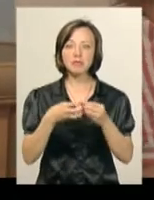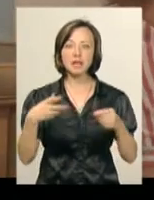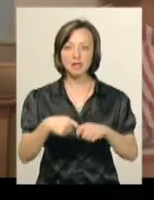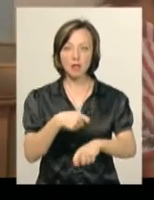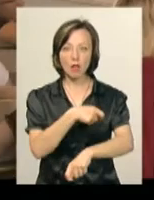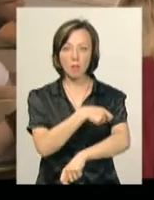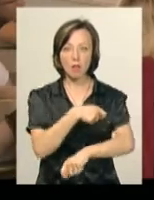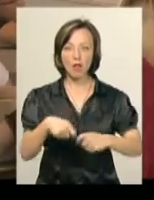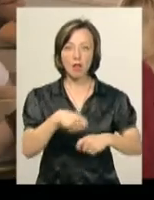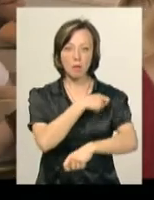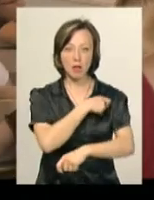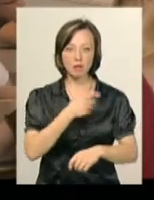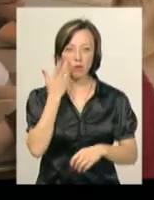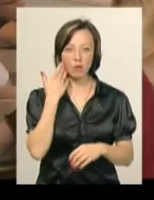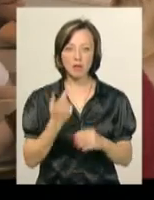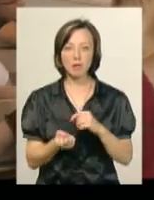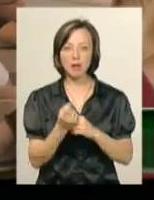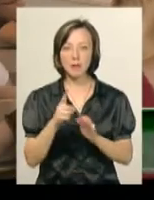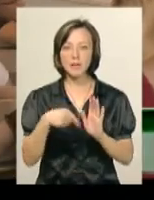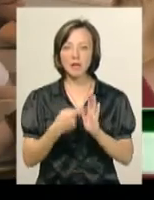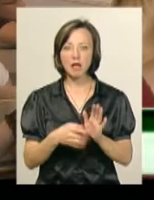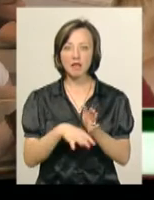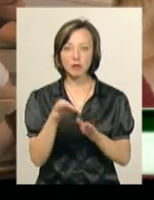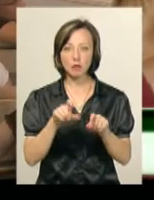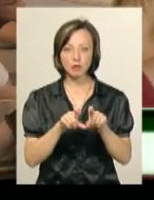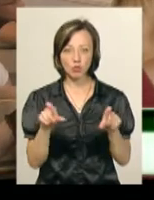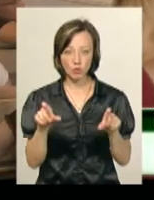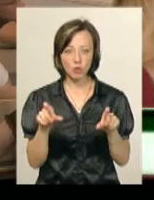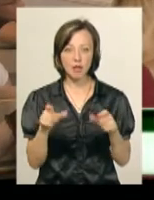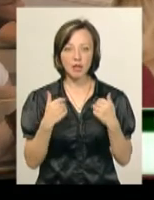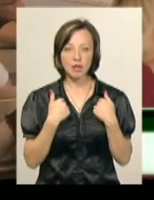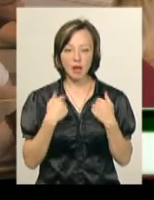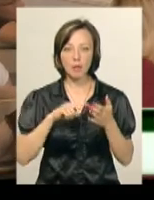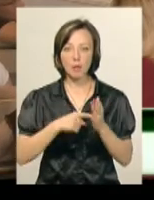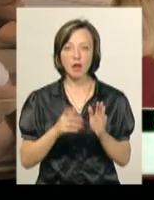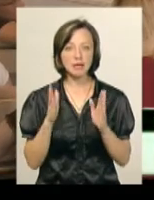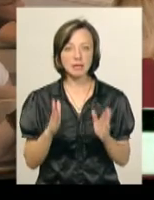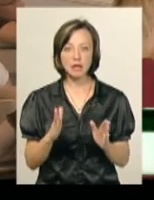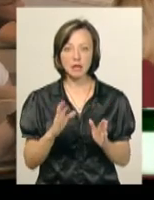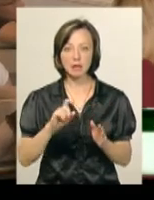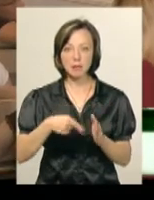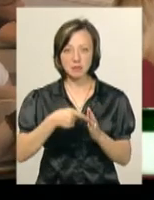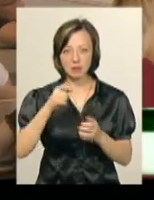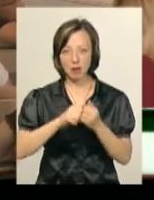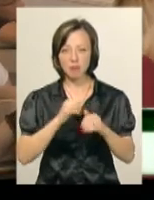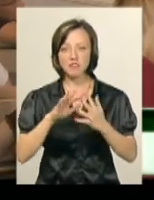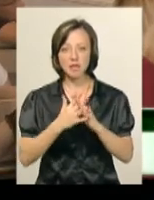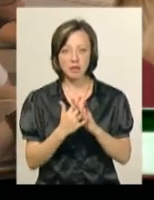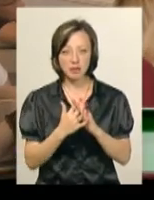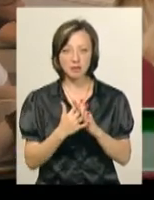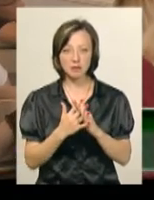села Голосків. Коли було питання вибрати школу, я наполягала тільки на містові, тому що в селі